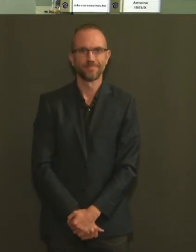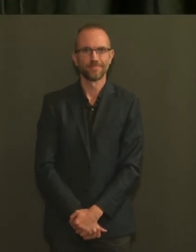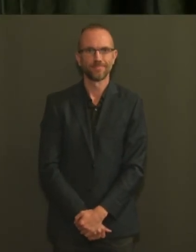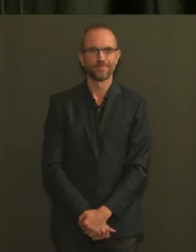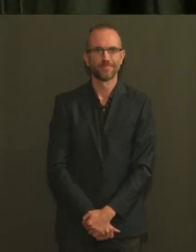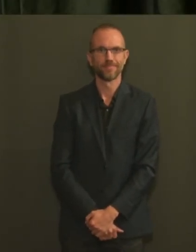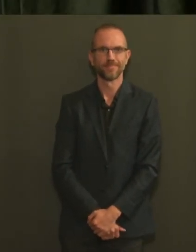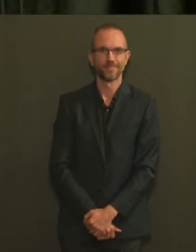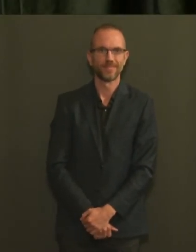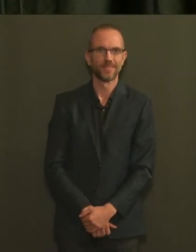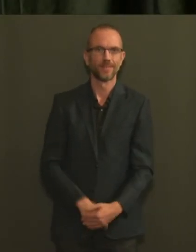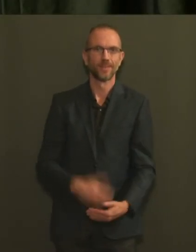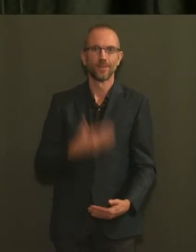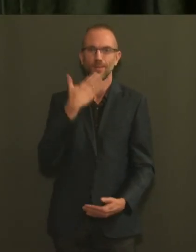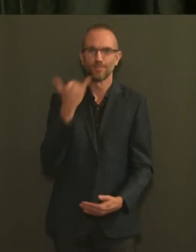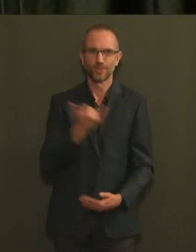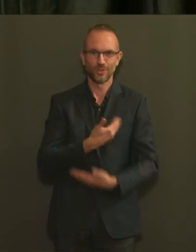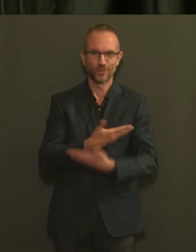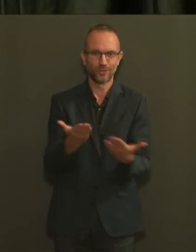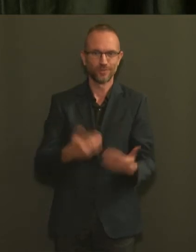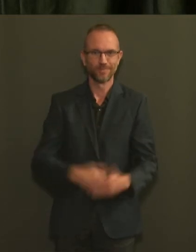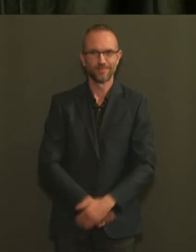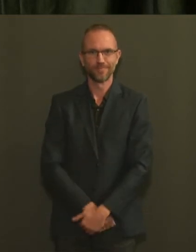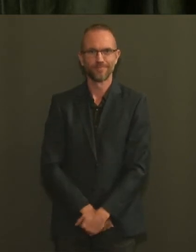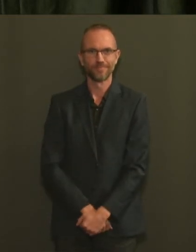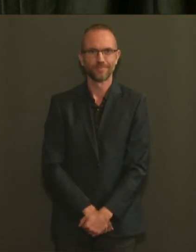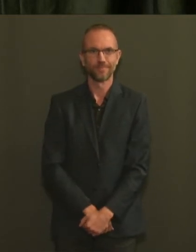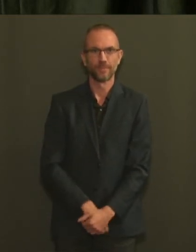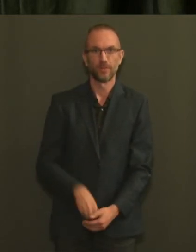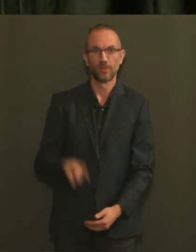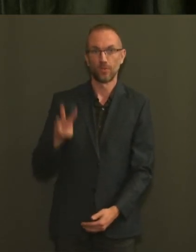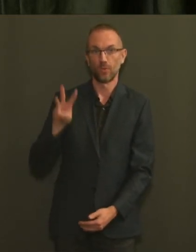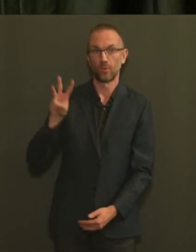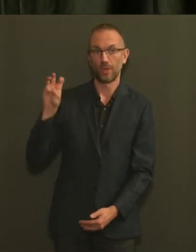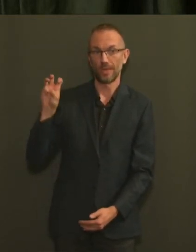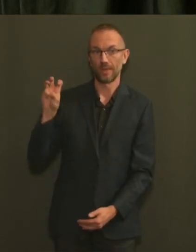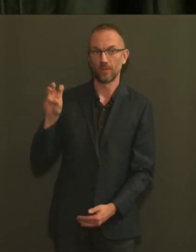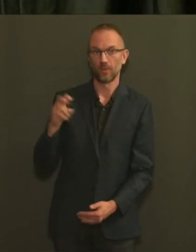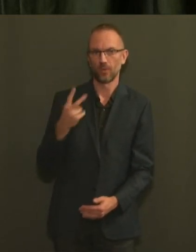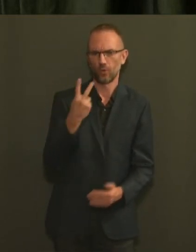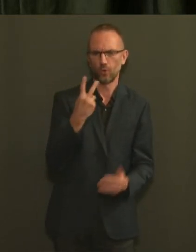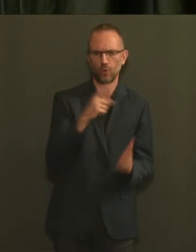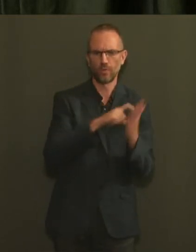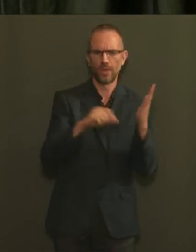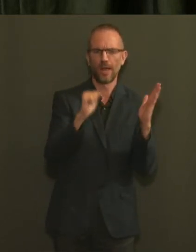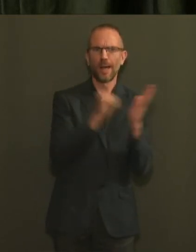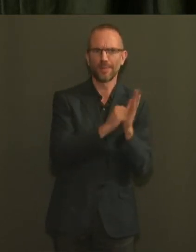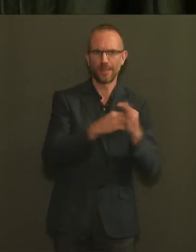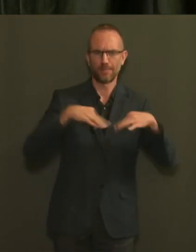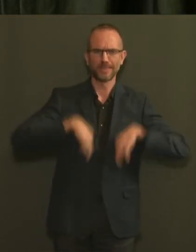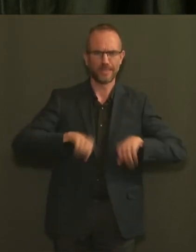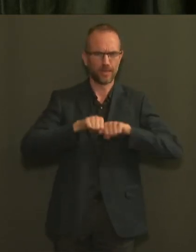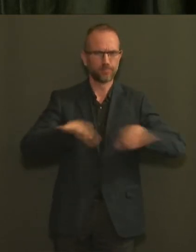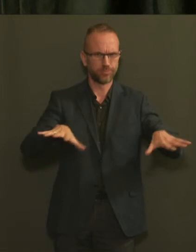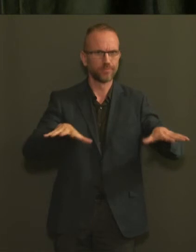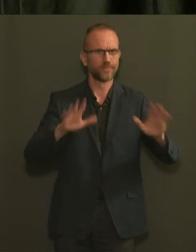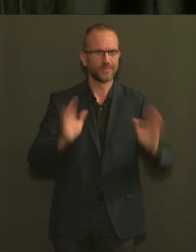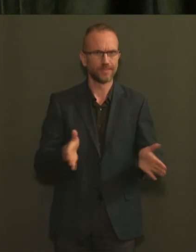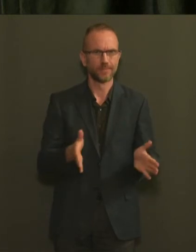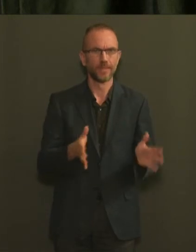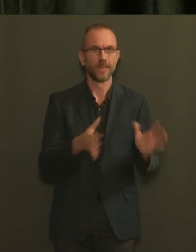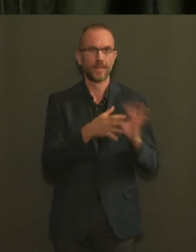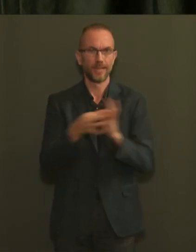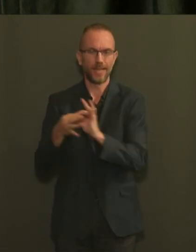bonjour ce week end ont été publié deux arrêtés ministériels reprenant les mesures adaptées à la situation épidémiologique actuelle